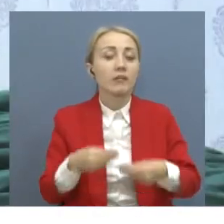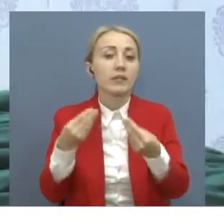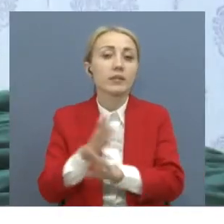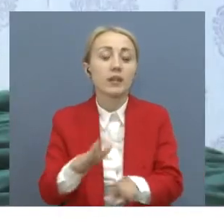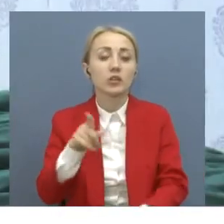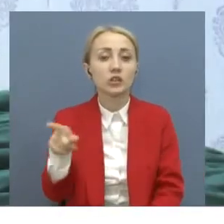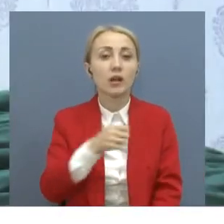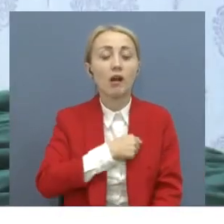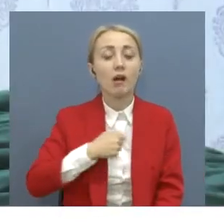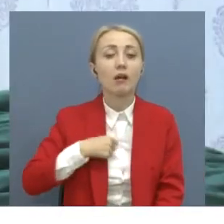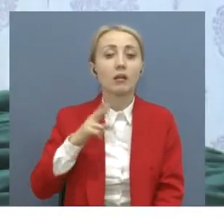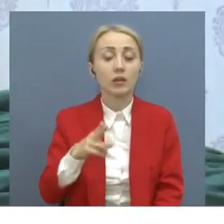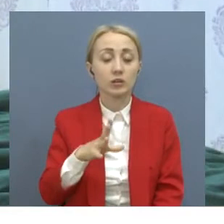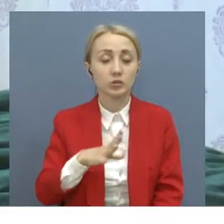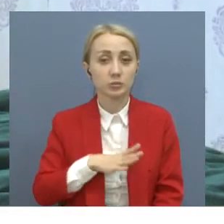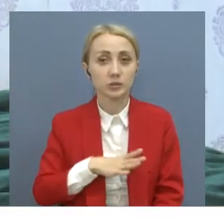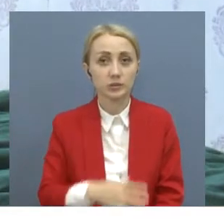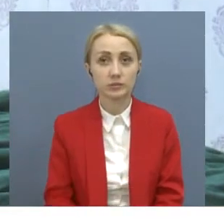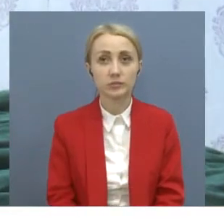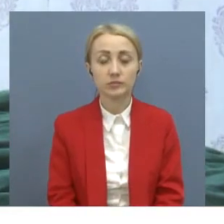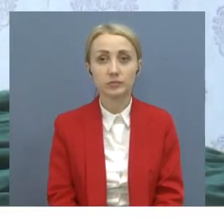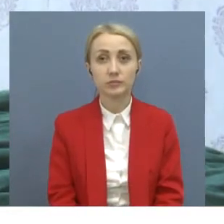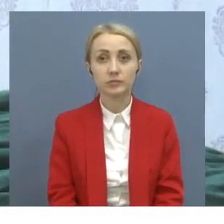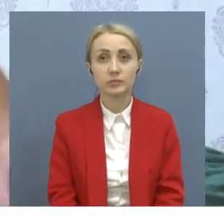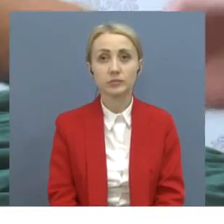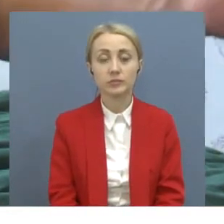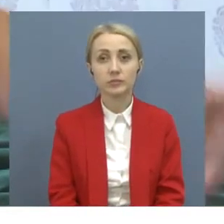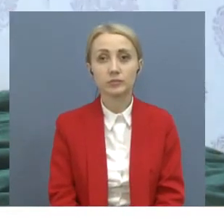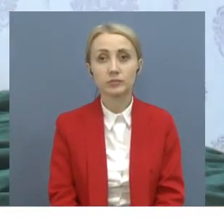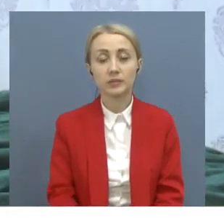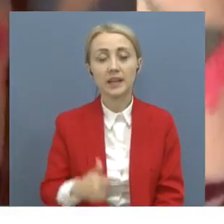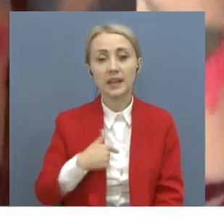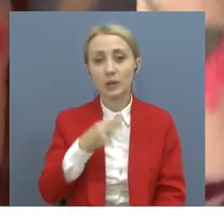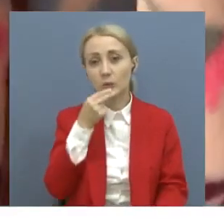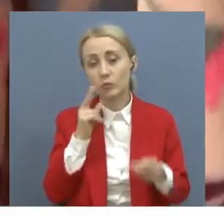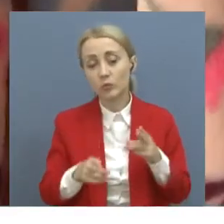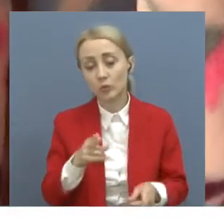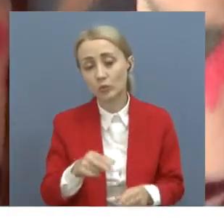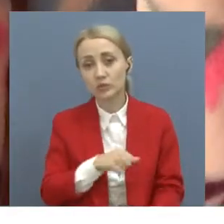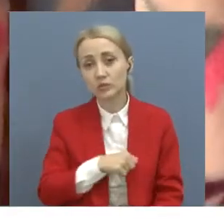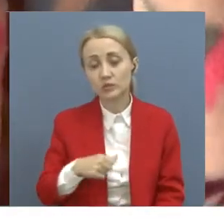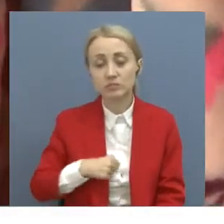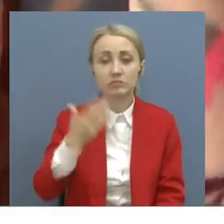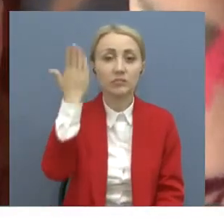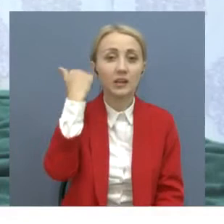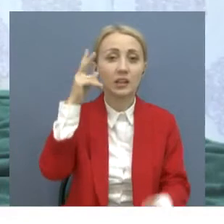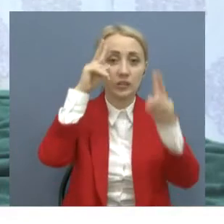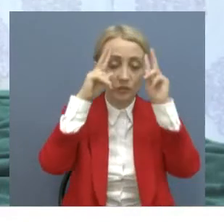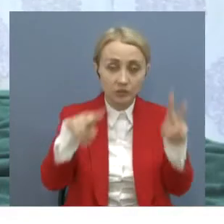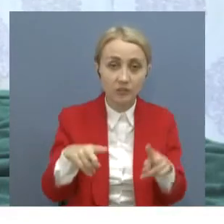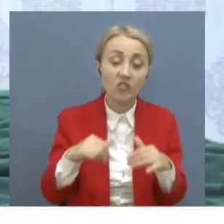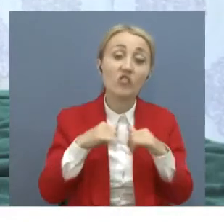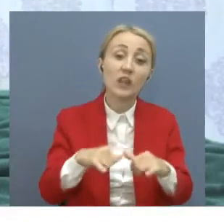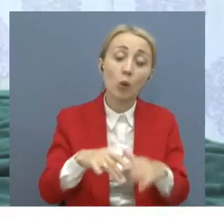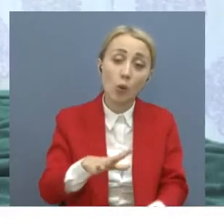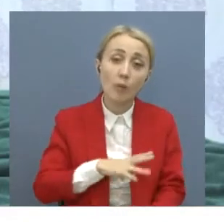папа невкусына готовы жемейді. Соны көбіні мен жерде столовыйларға апарам. Қыз балалар деген қиын, мысалы, шашын нету